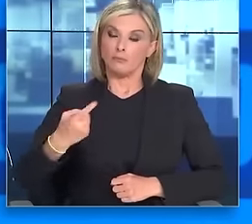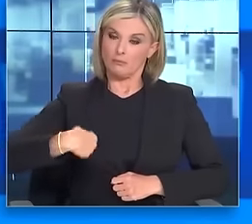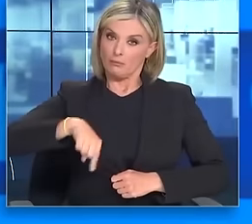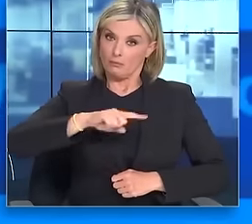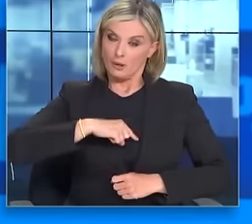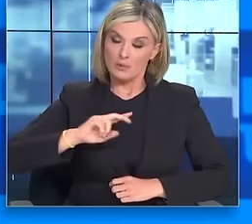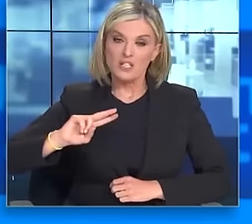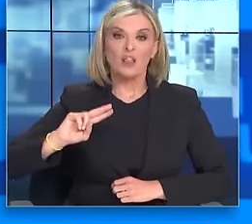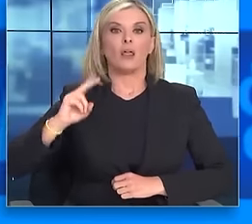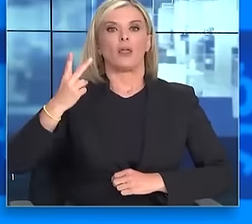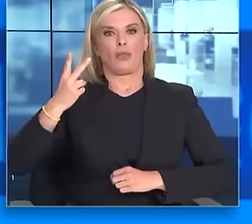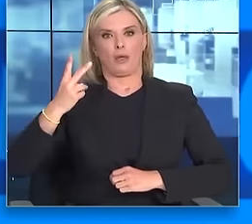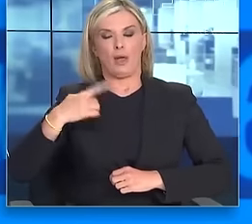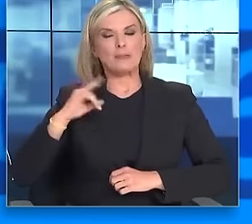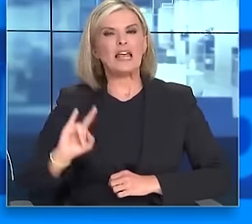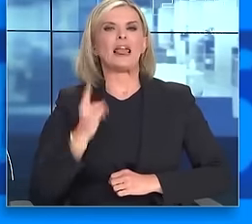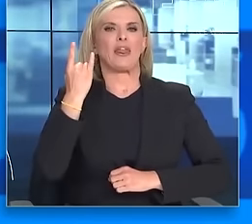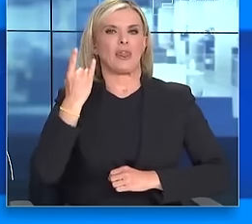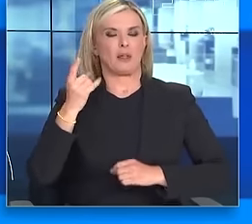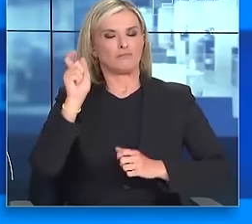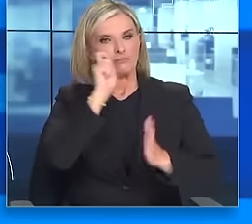καταστήσουμε απολύτως σαφές ότι καμία πρόοδος